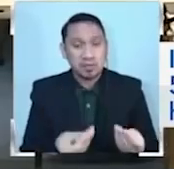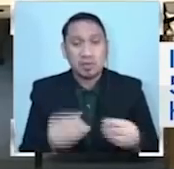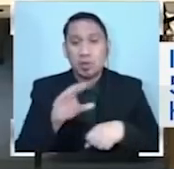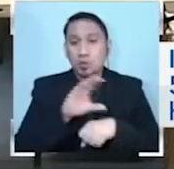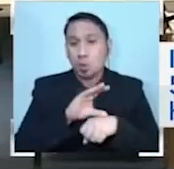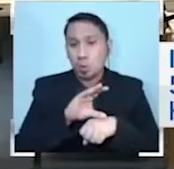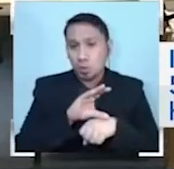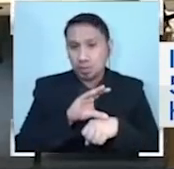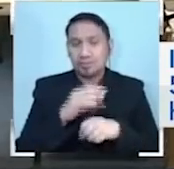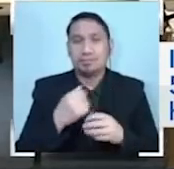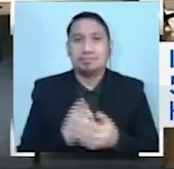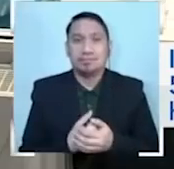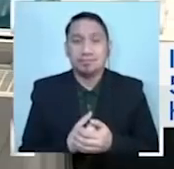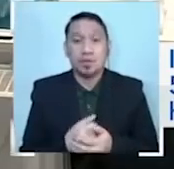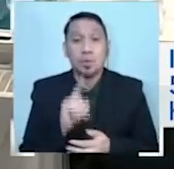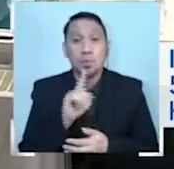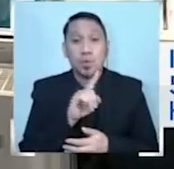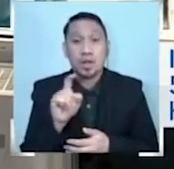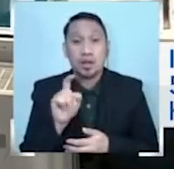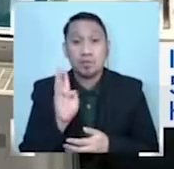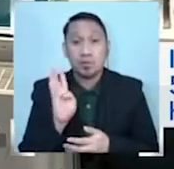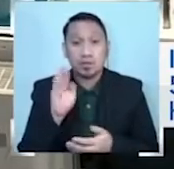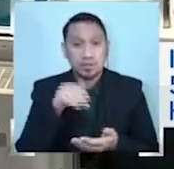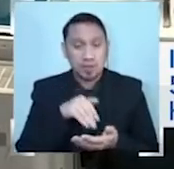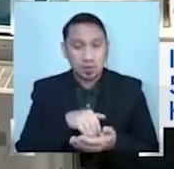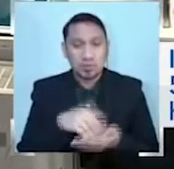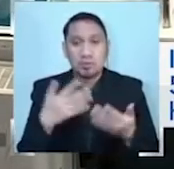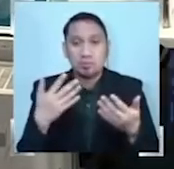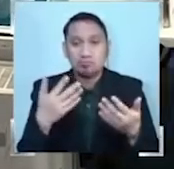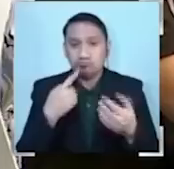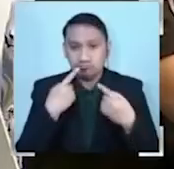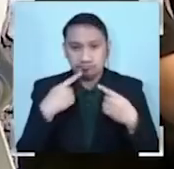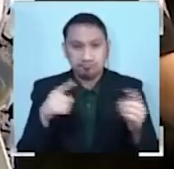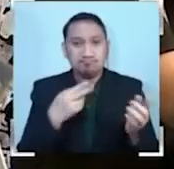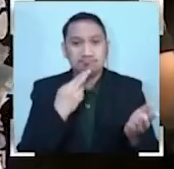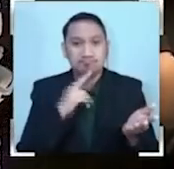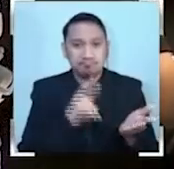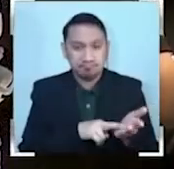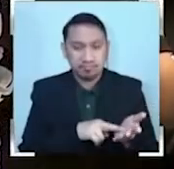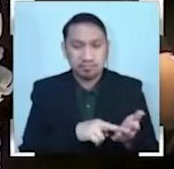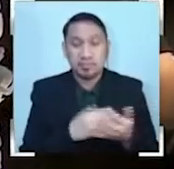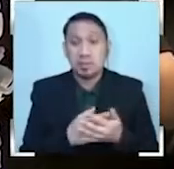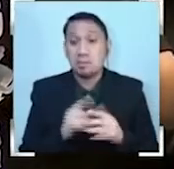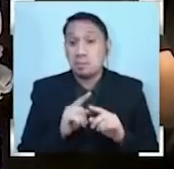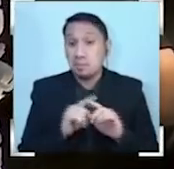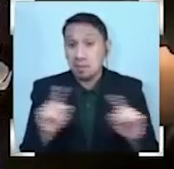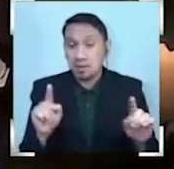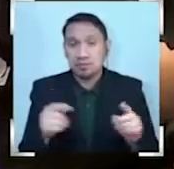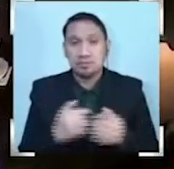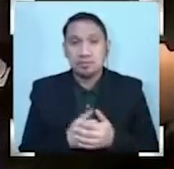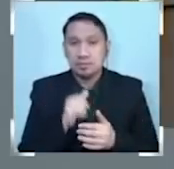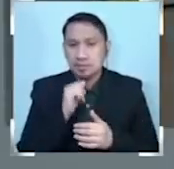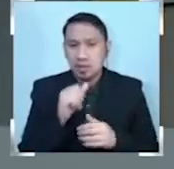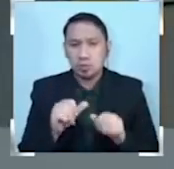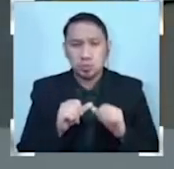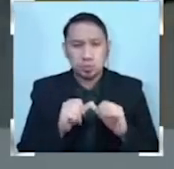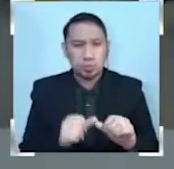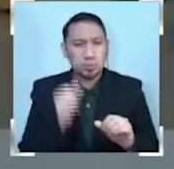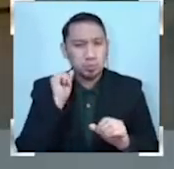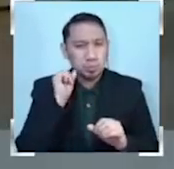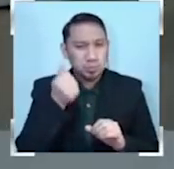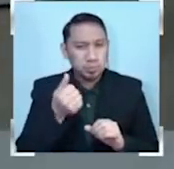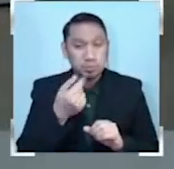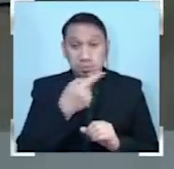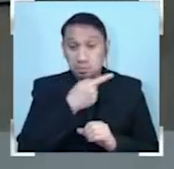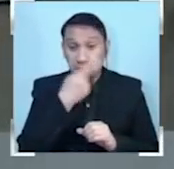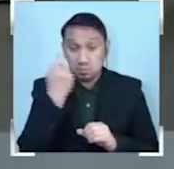Nasa 140,000 na raw ang nagparehistro sa Metro Manila. Ang kaso, hindi tuloy bukas ang bakunahan dahil ang